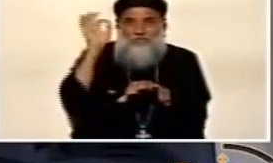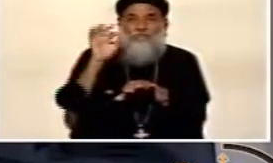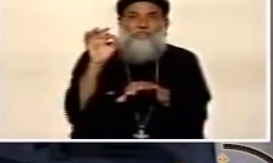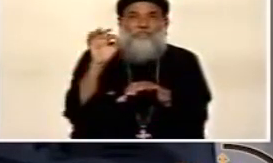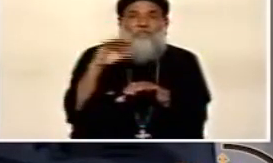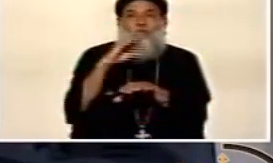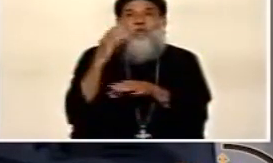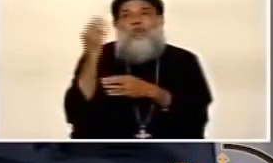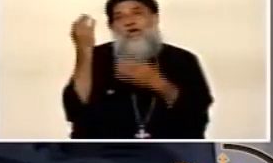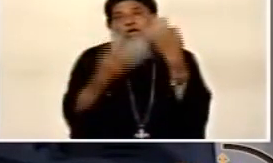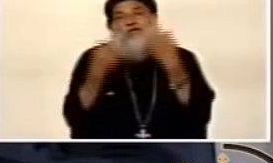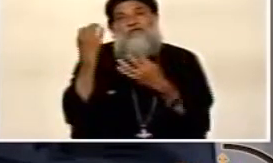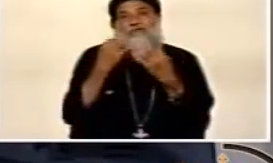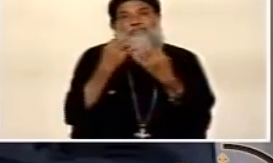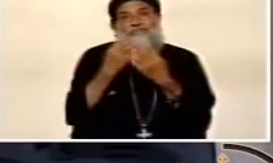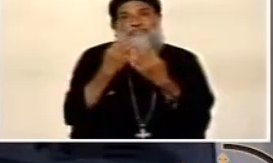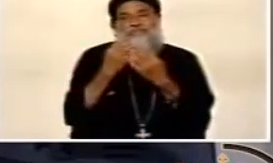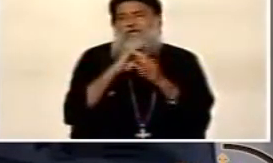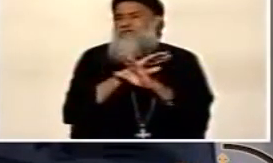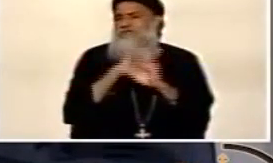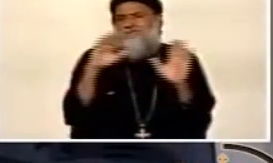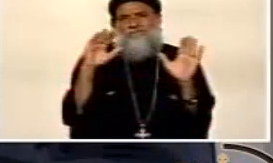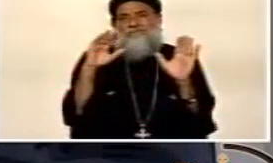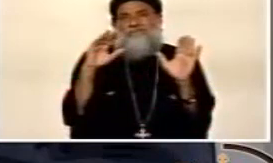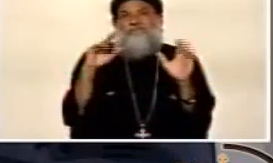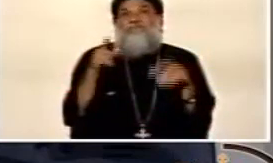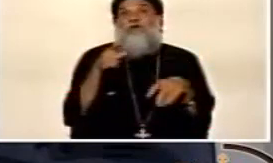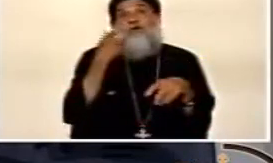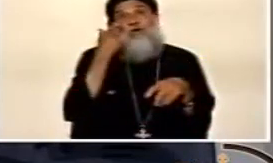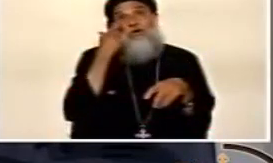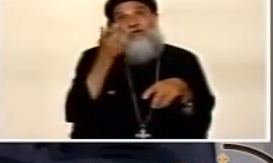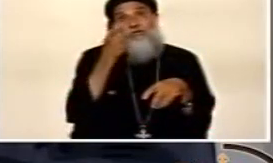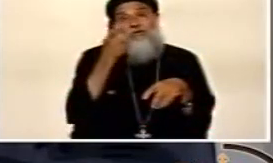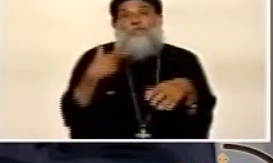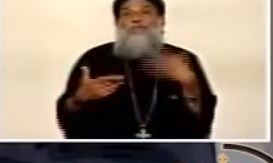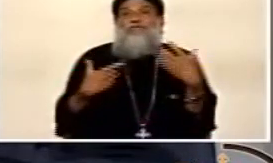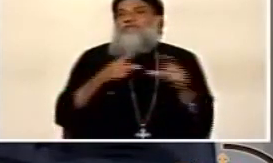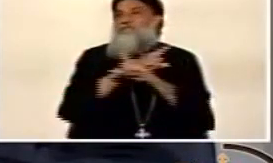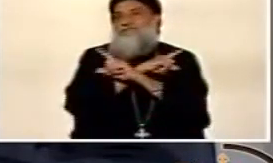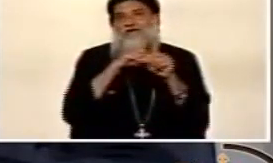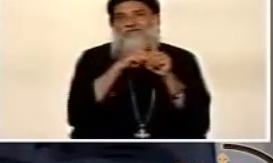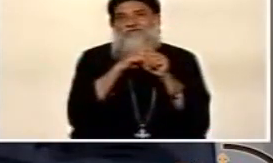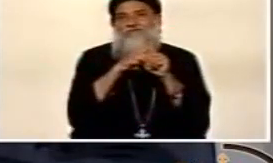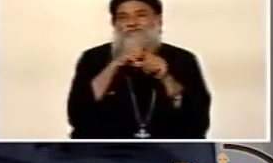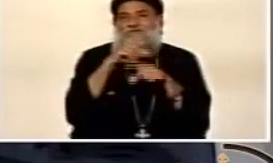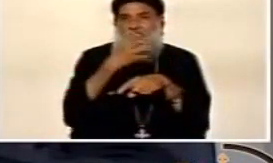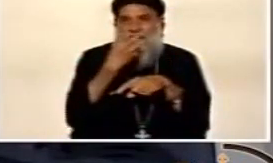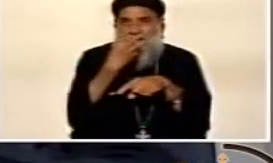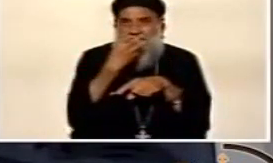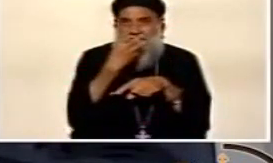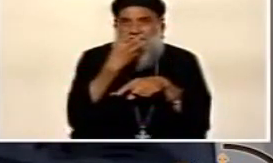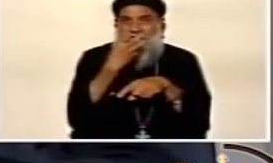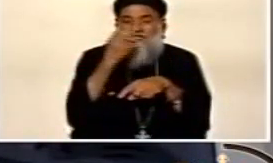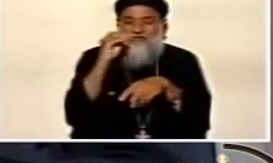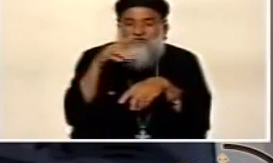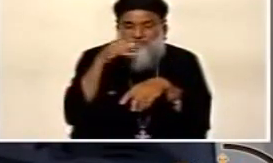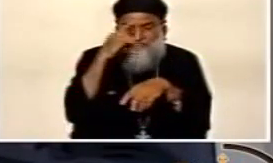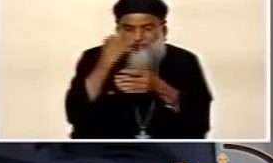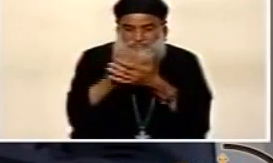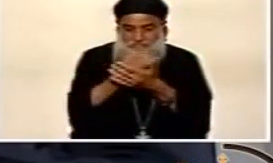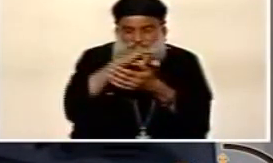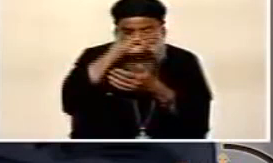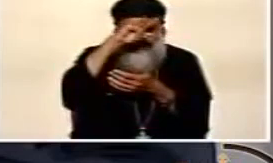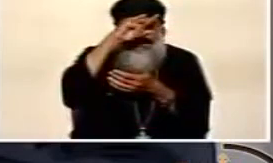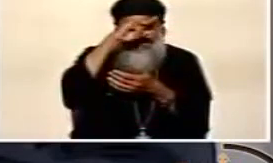ولا يضركم شيء، ولكن لا تفرحوا بهذا أن الأرواح تخضع لكم،